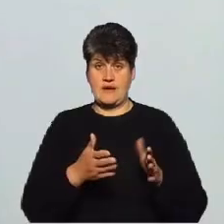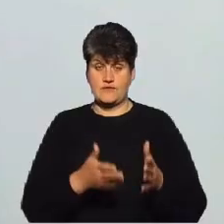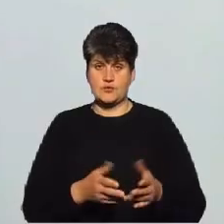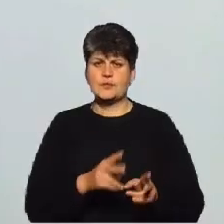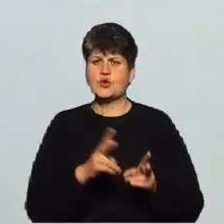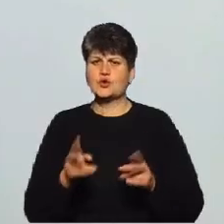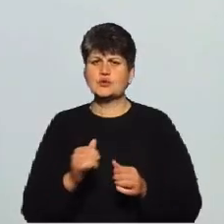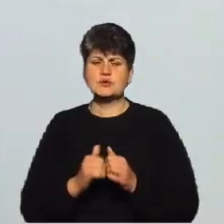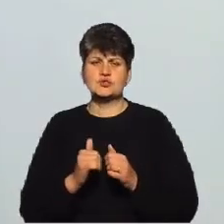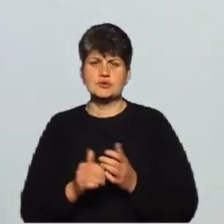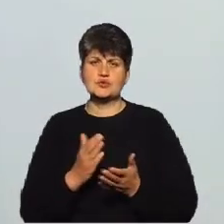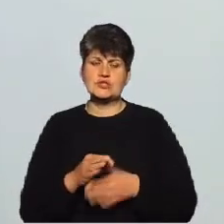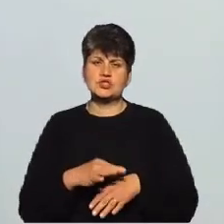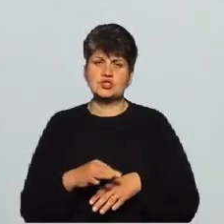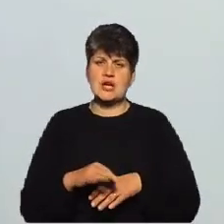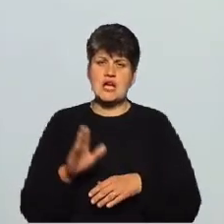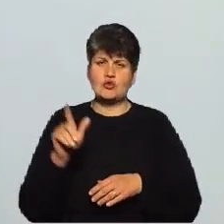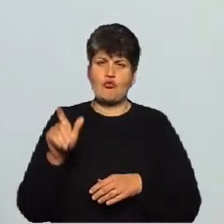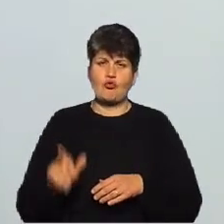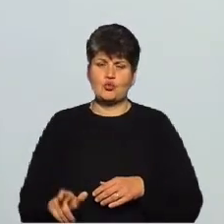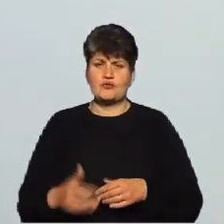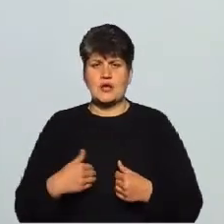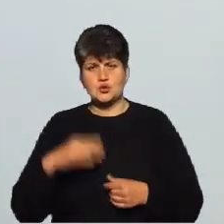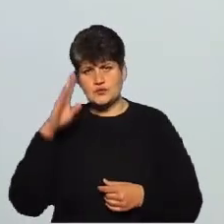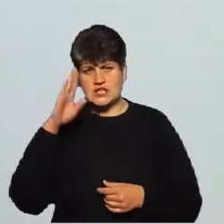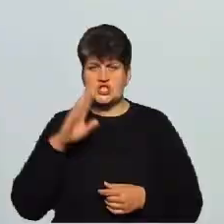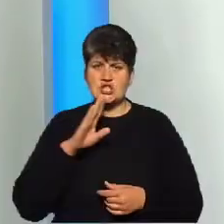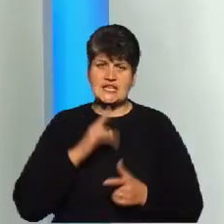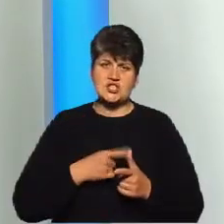найчастіше стає жертвами в нашому регіоні? Чоловіки, жінки чи діти?